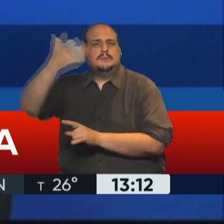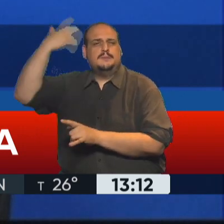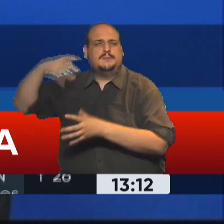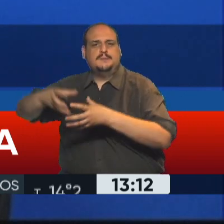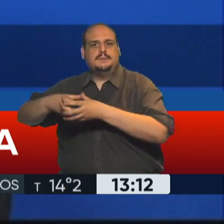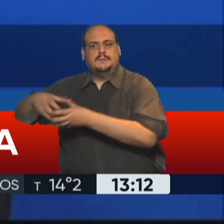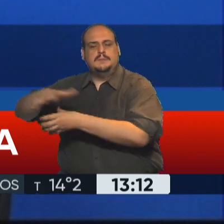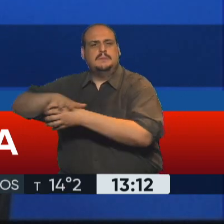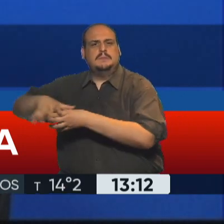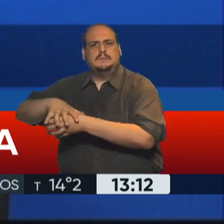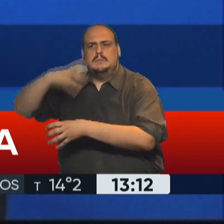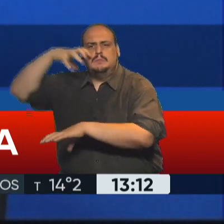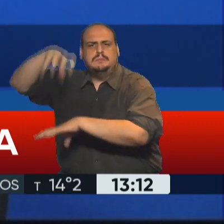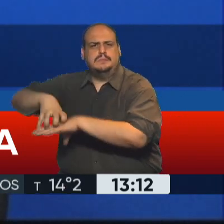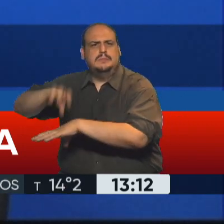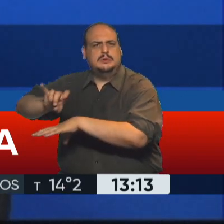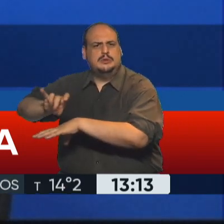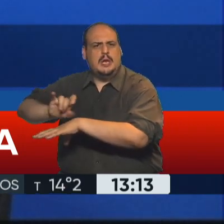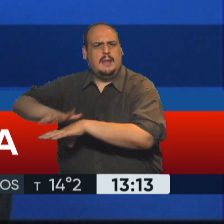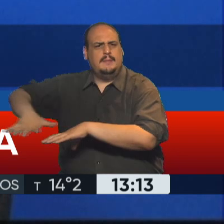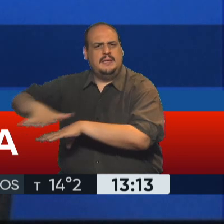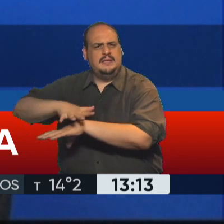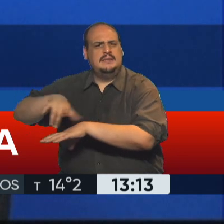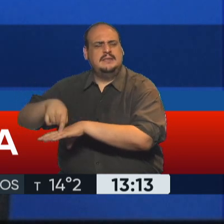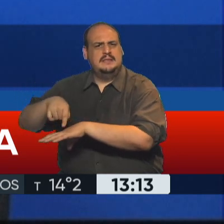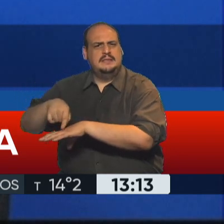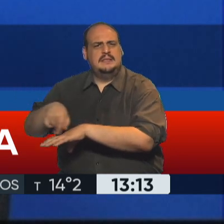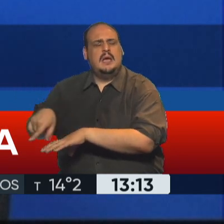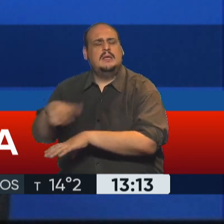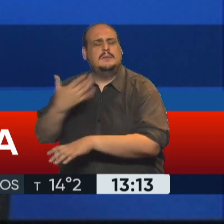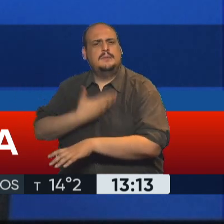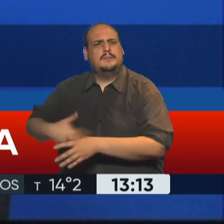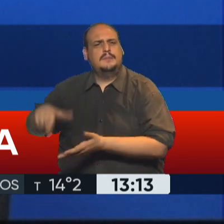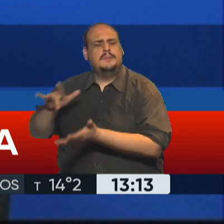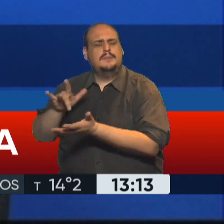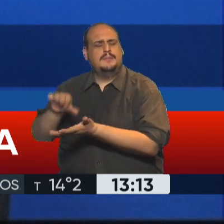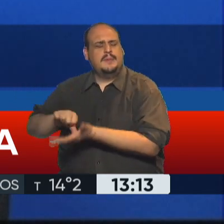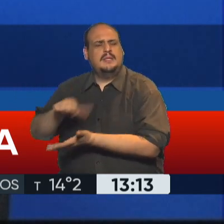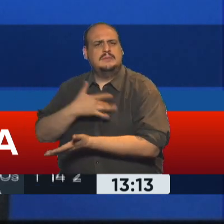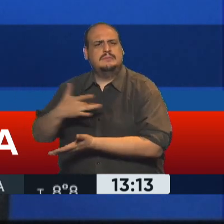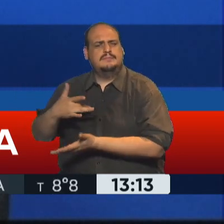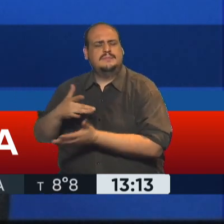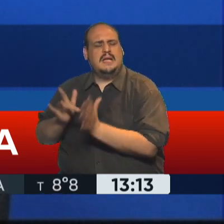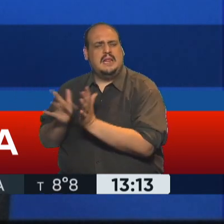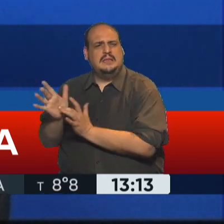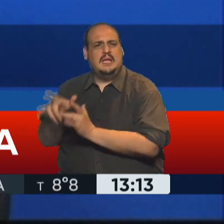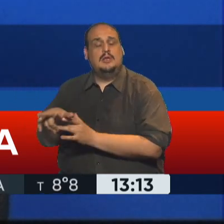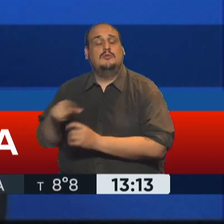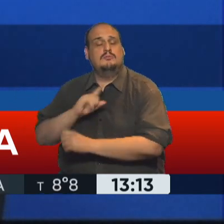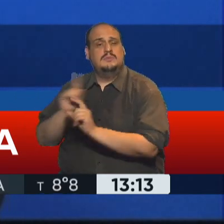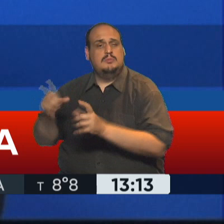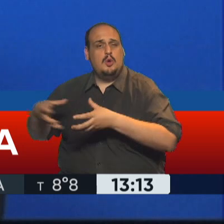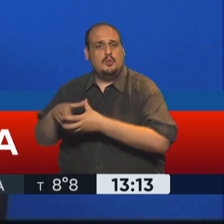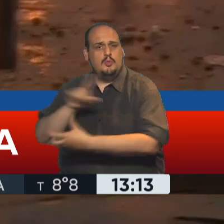معينة لإقامة كنتون مسيحي وإقامة دولة مسيحية وجيتو مسيحي يهيمن عليها حزب